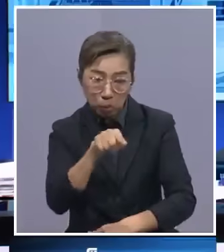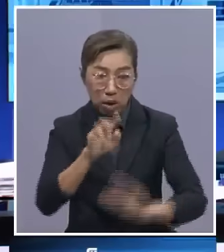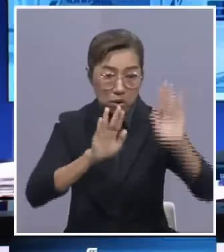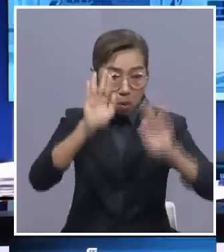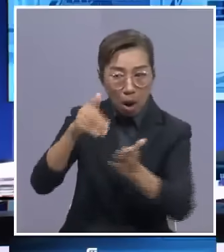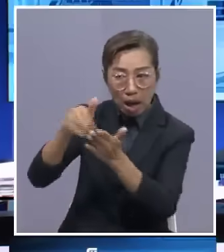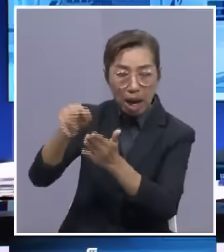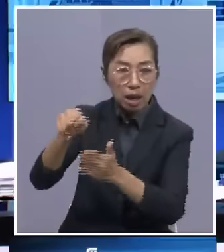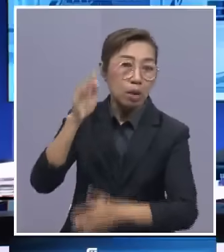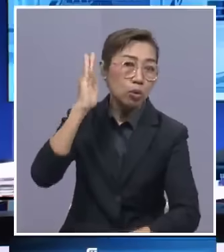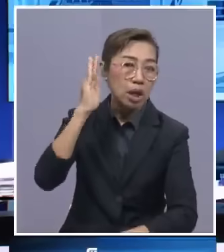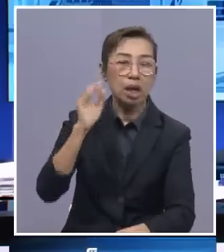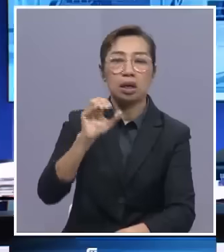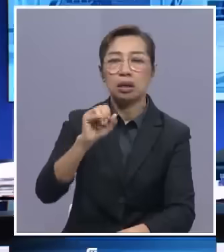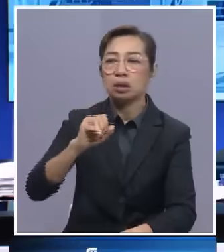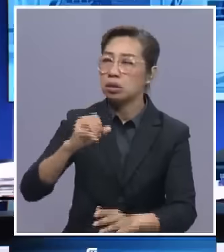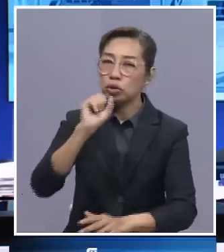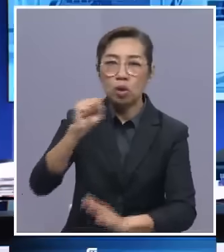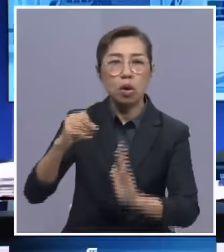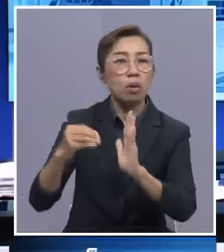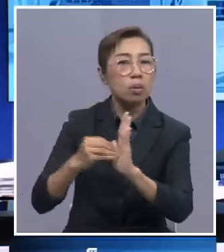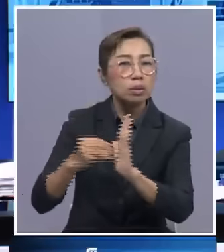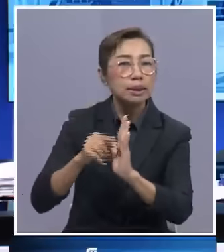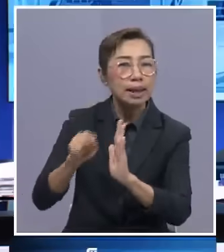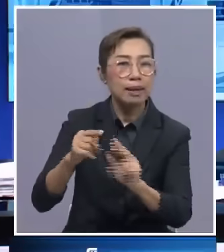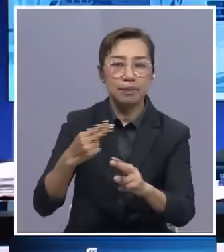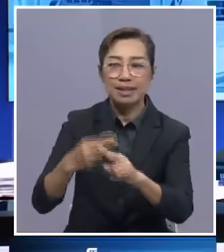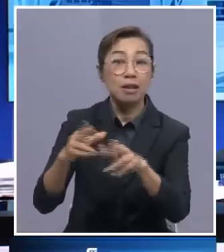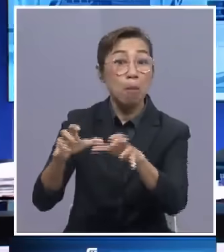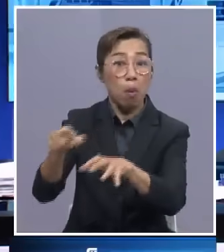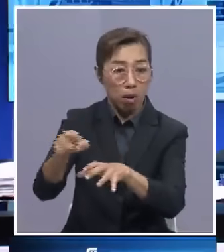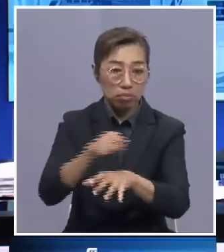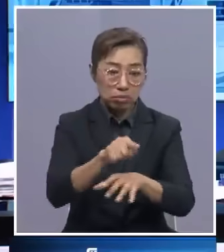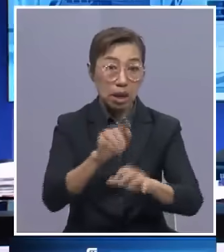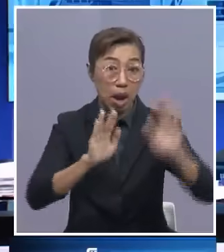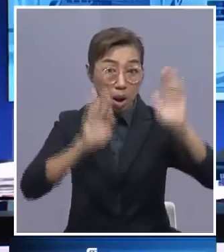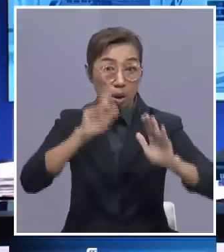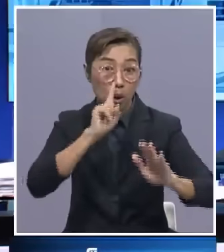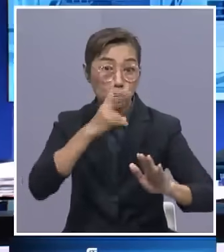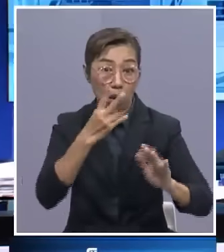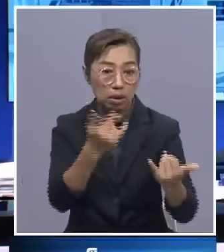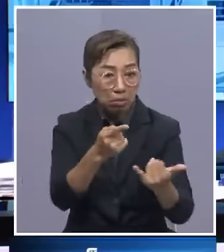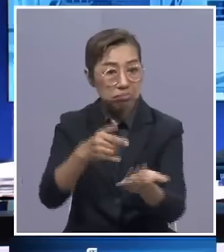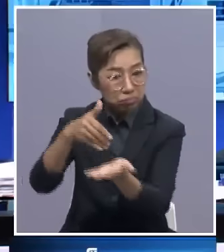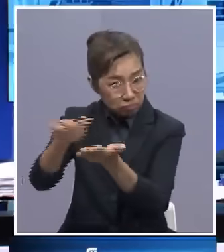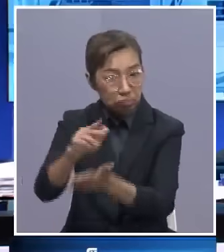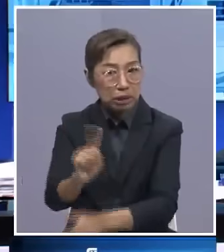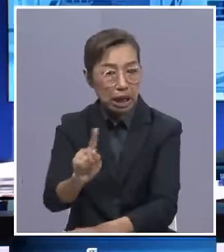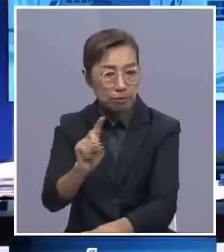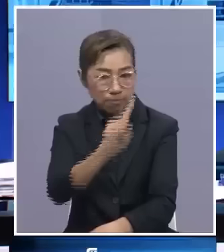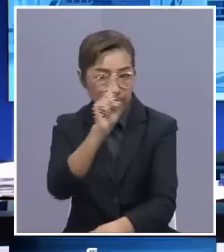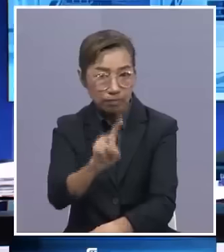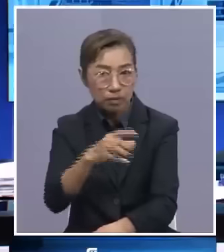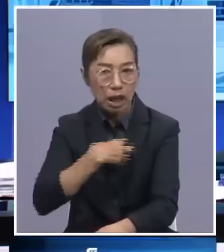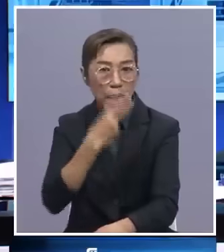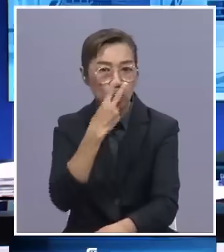หรือนายชัยยาพวาสสจอมทองเนี่ยอืแล้วเป็นการลงมติครั้งที่ 2เนี่ยจะขับออกมั้ยใช่ครับว่าทิศทางจะเป็นอย่างไรก็ไปเกาะติด